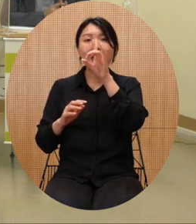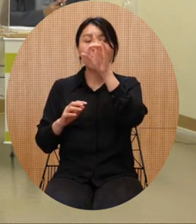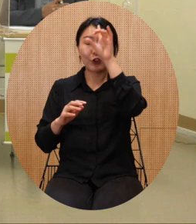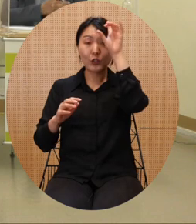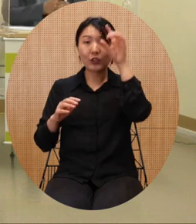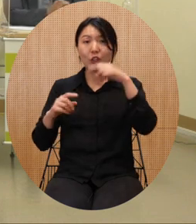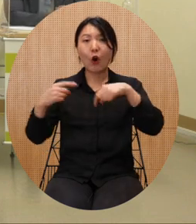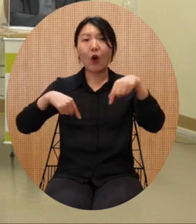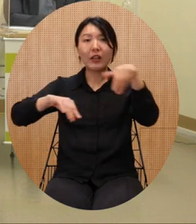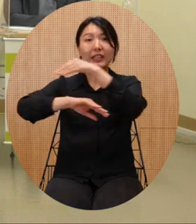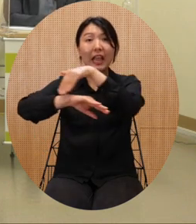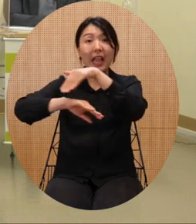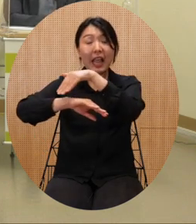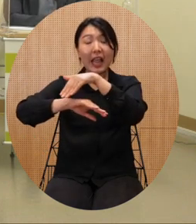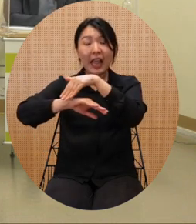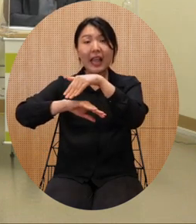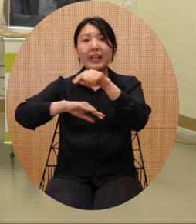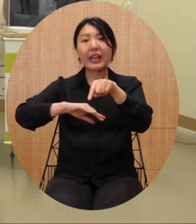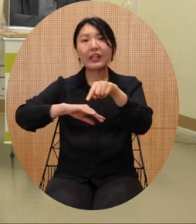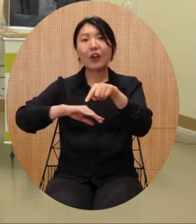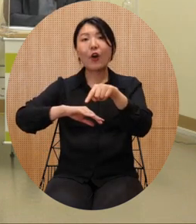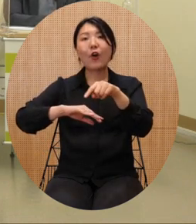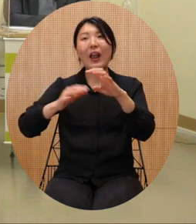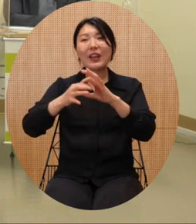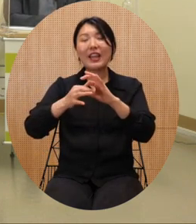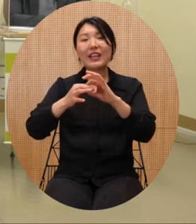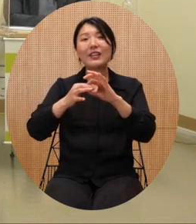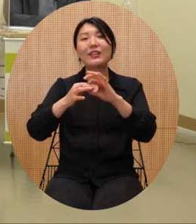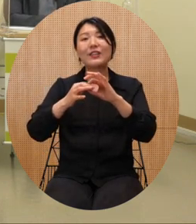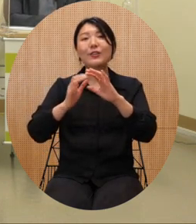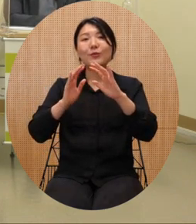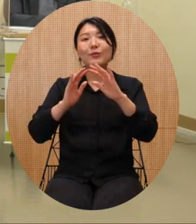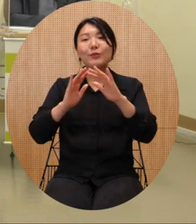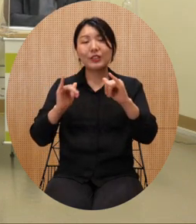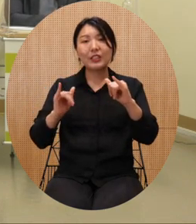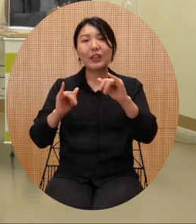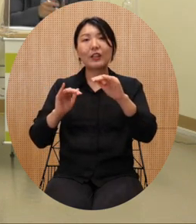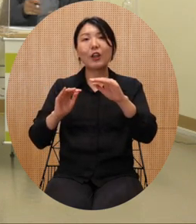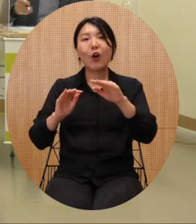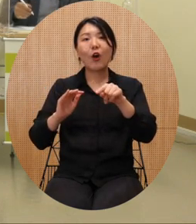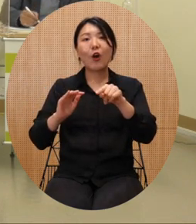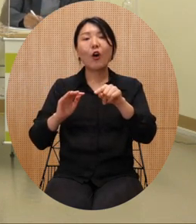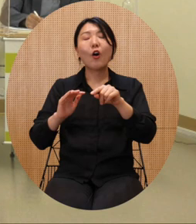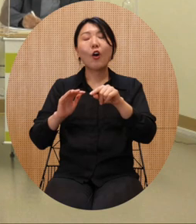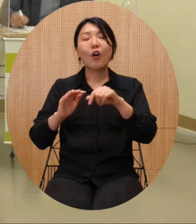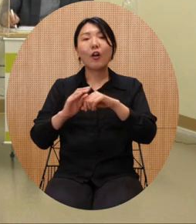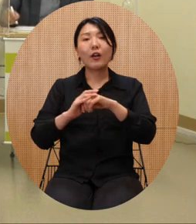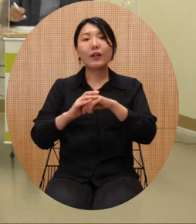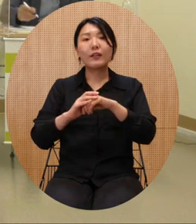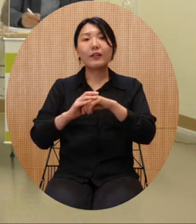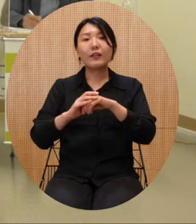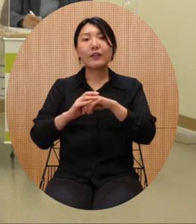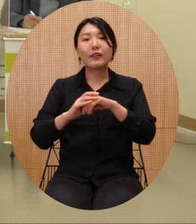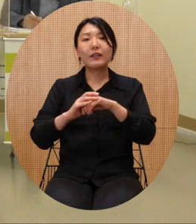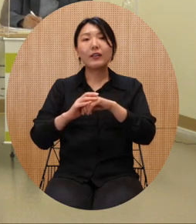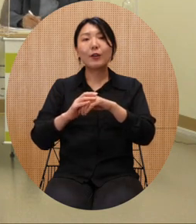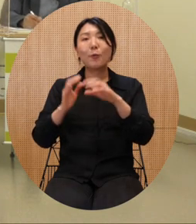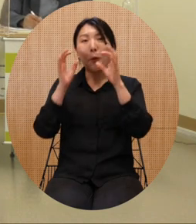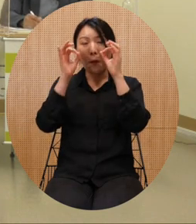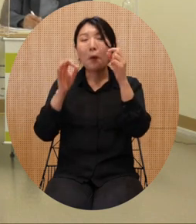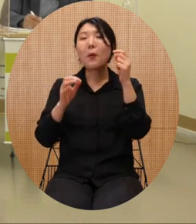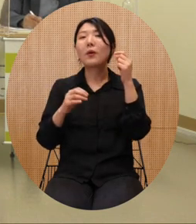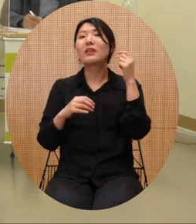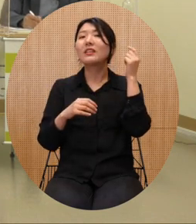정책에 기반하시는 분들께서도 많이 시흥의 어떤 정황분석의 서류라든지 이런 것들을 같이 보고 듣고